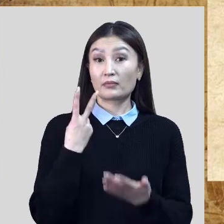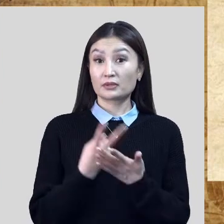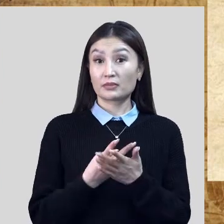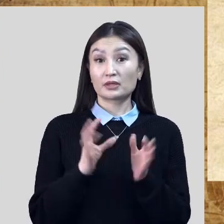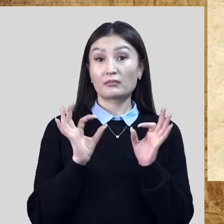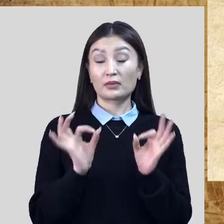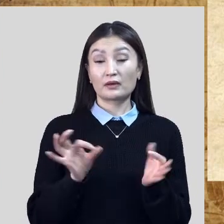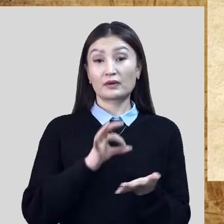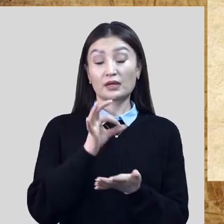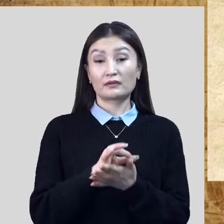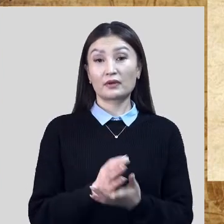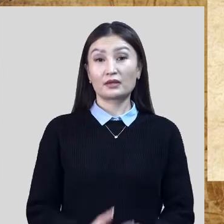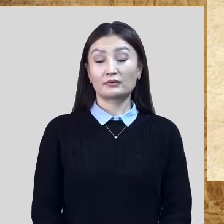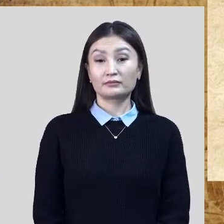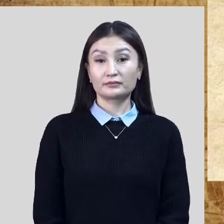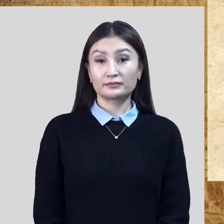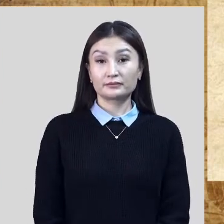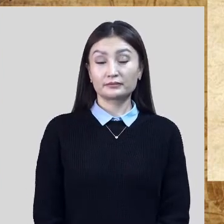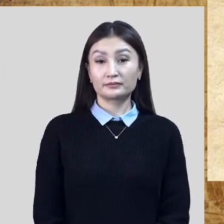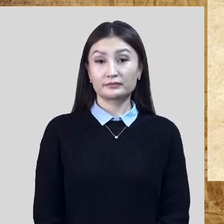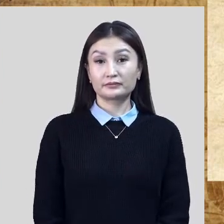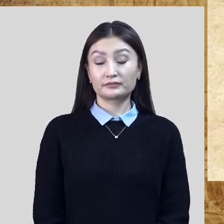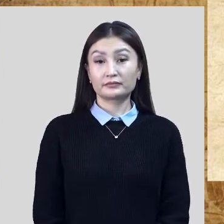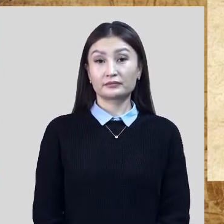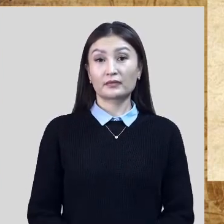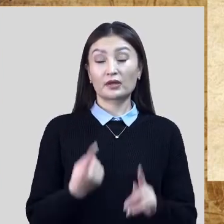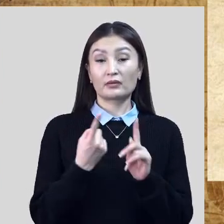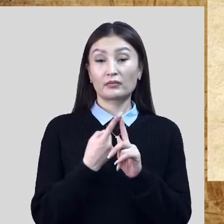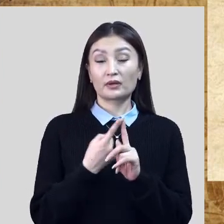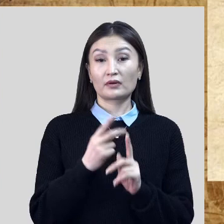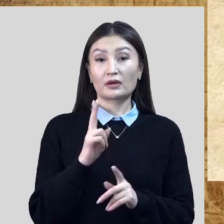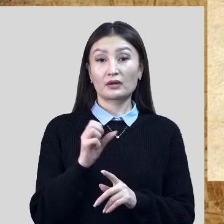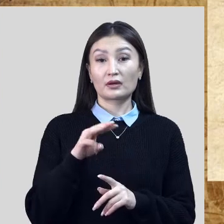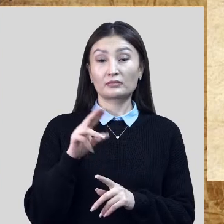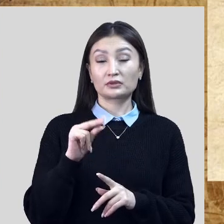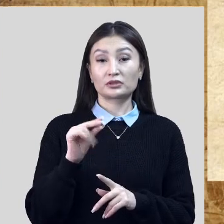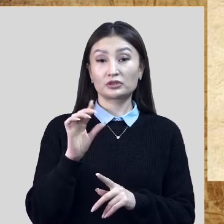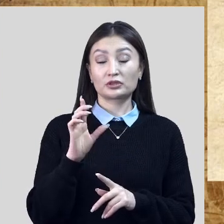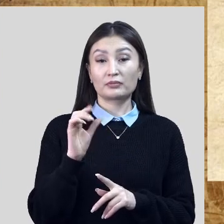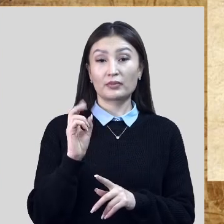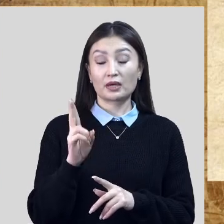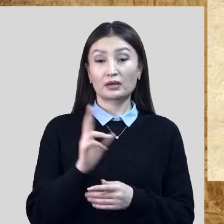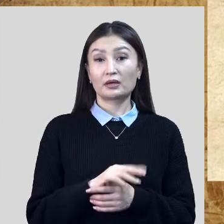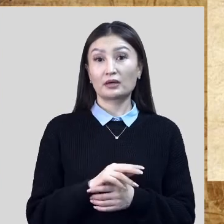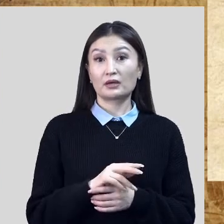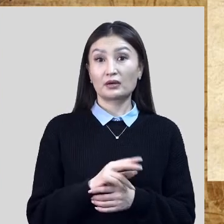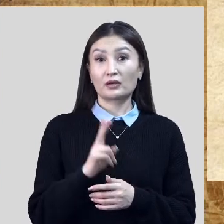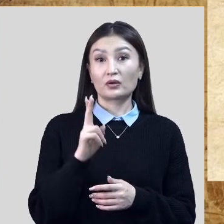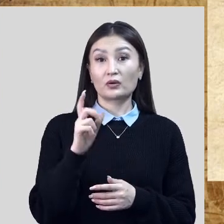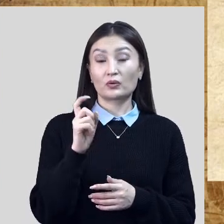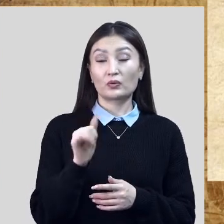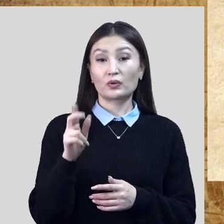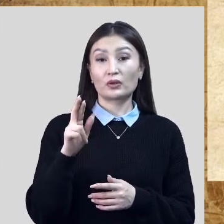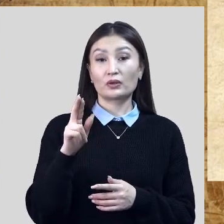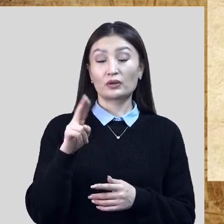Посмотрите правильные ответы. Первое. Камчыбек. Второе.